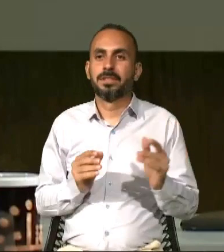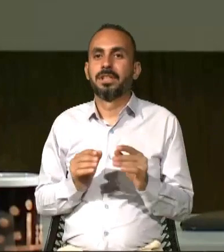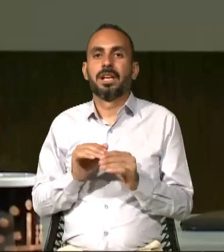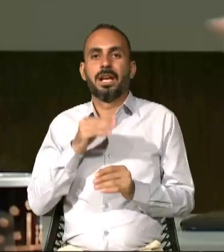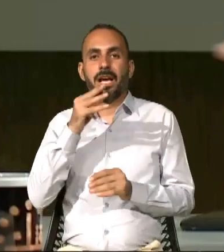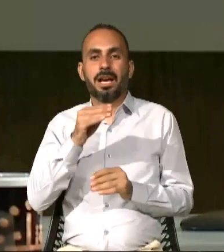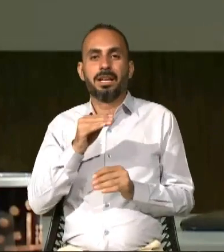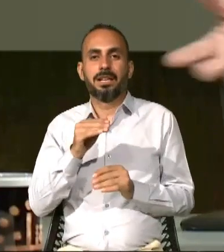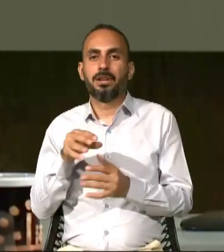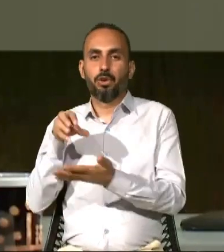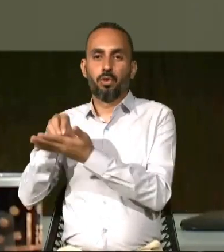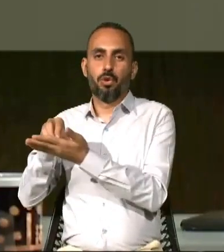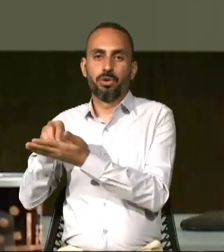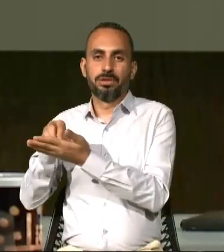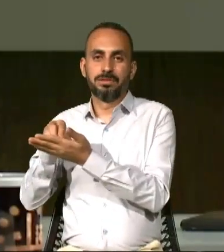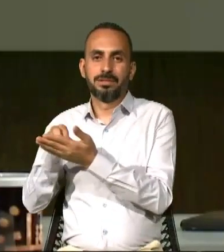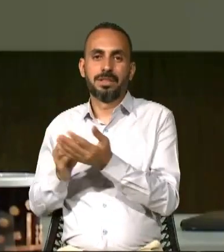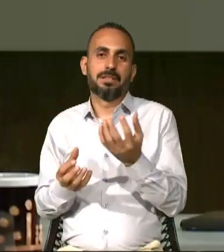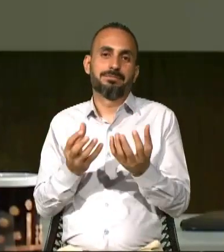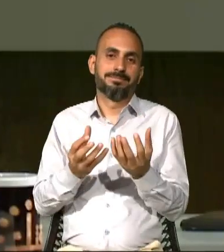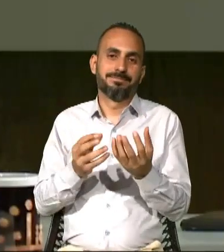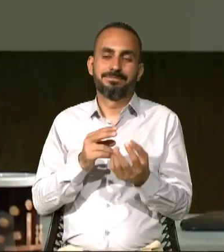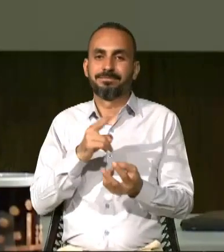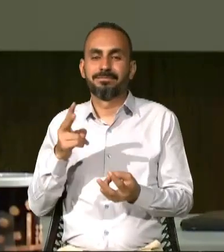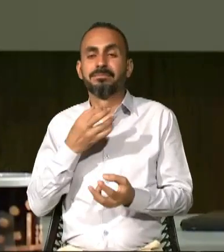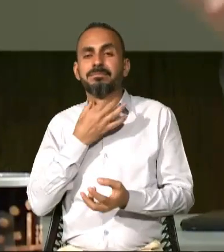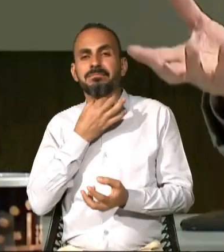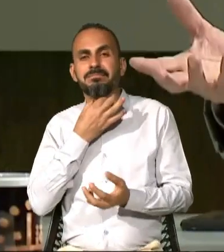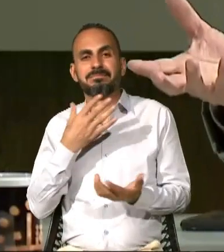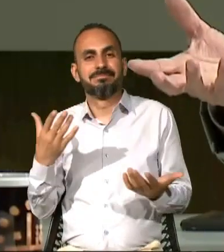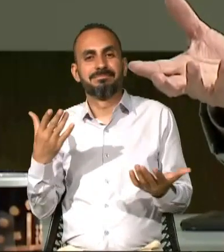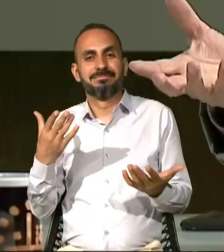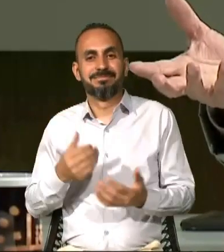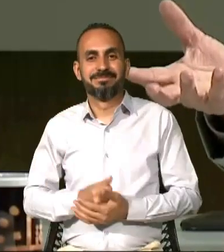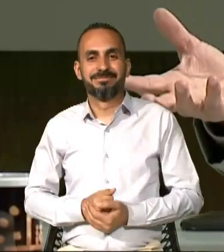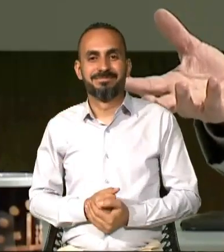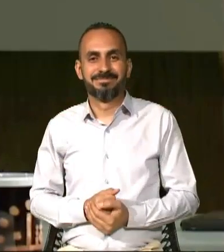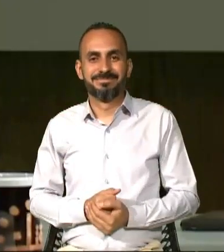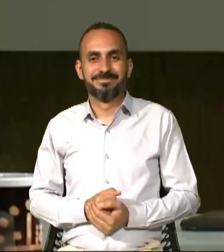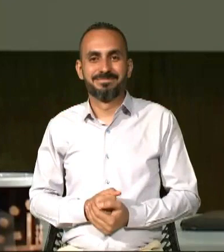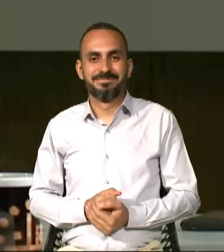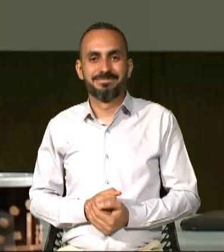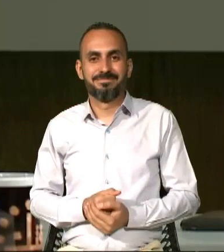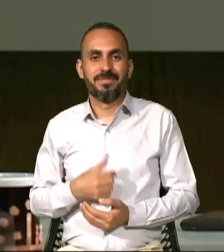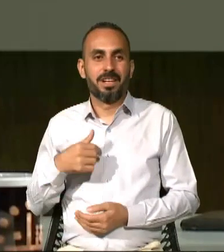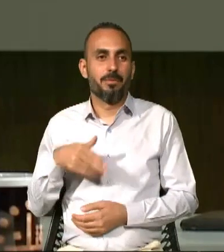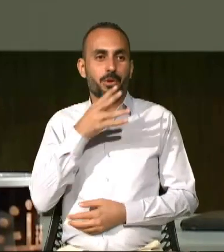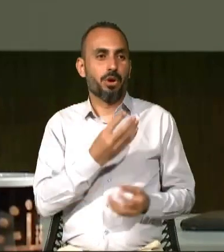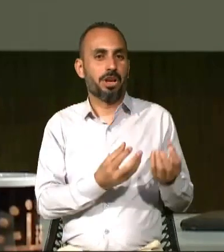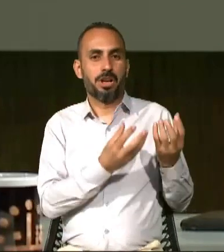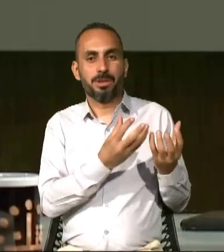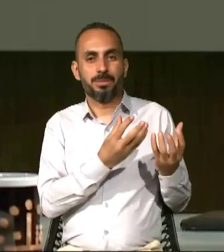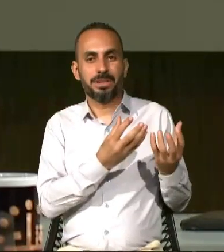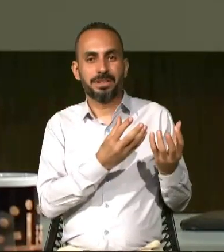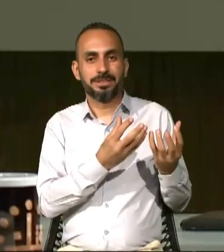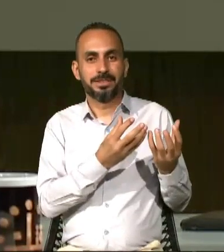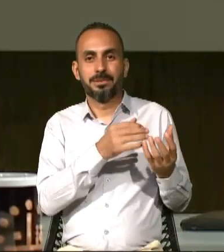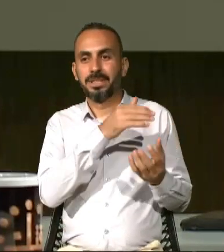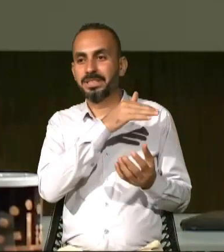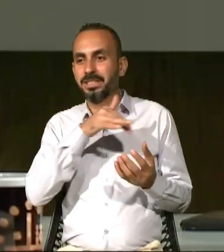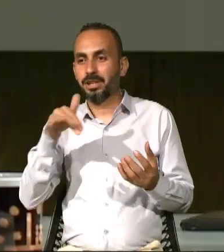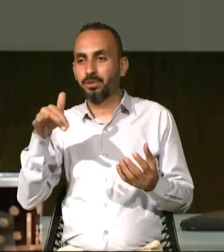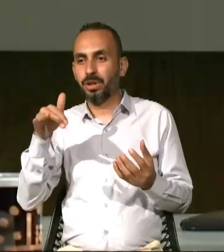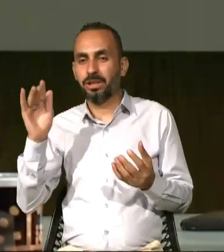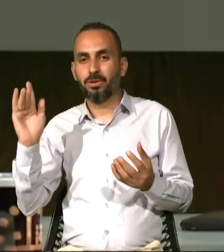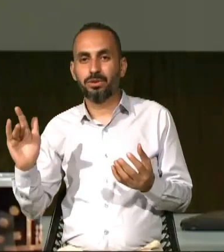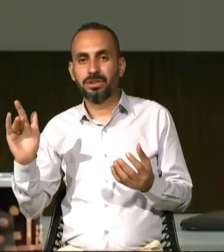على الاوضه. على واحد قال لك يعني ايه، انا باخد من الاوضه اروح المطبخ وبقى في النص ترانزيت